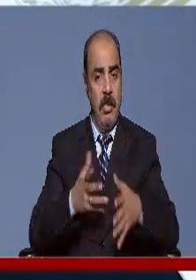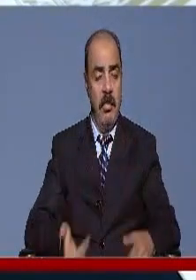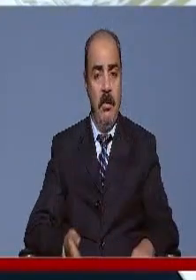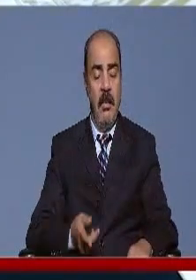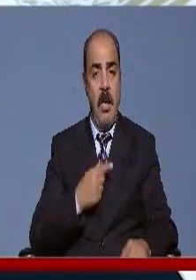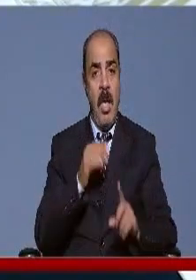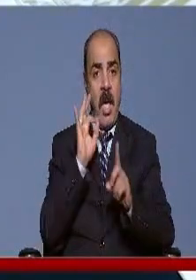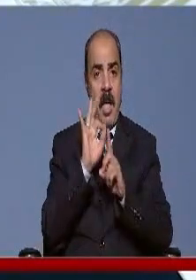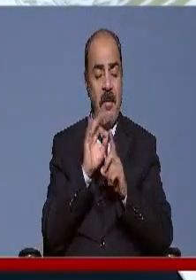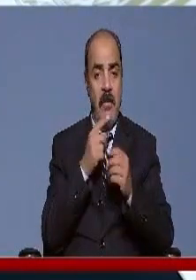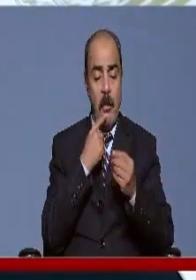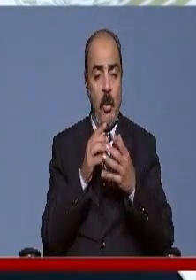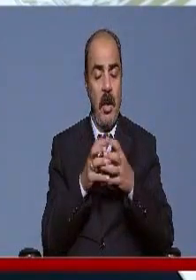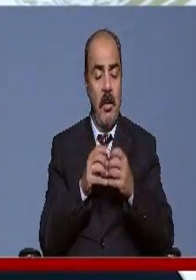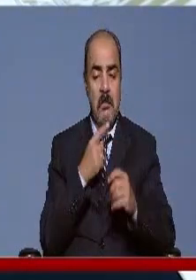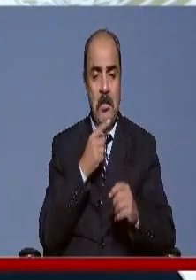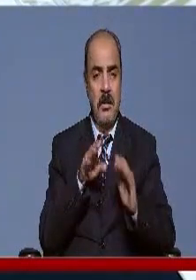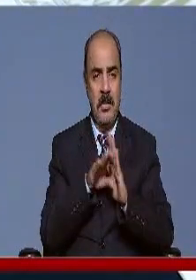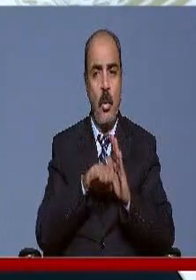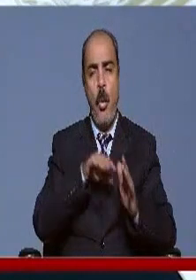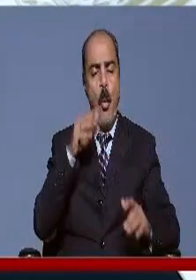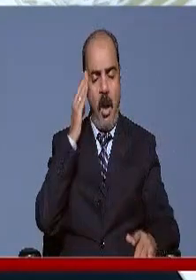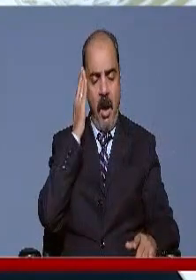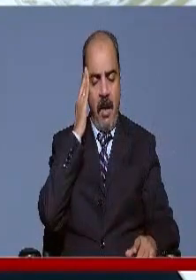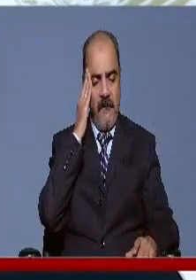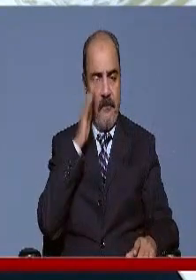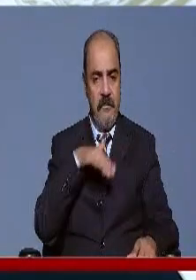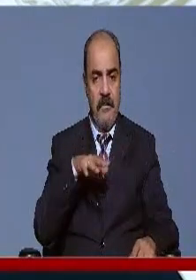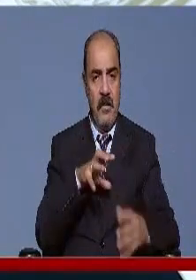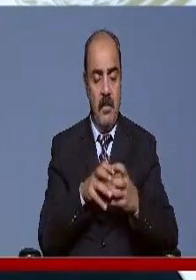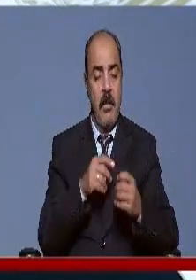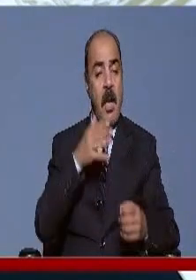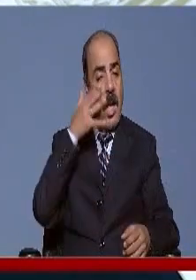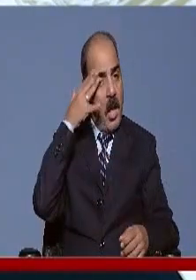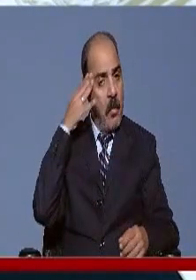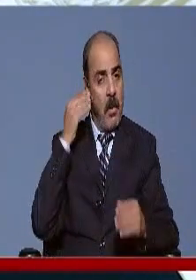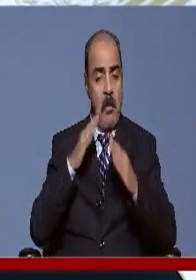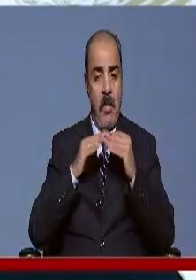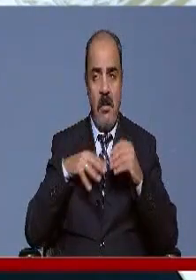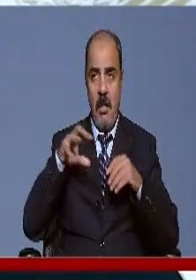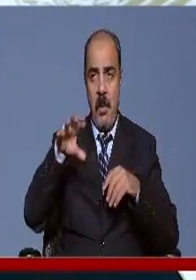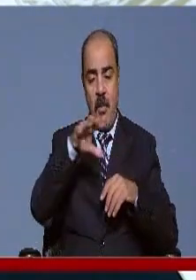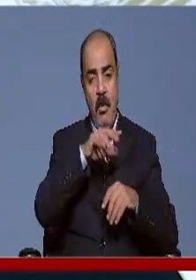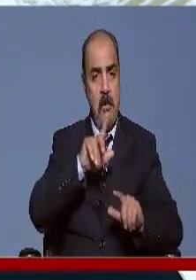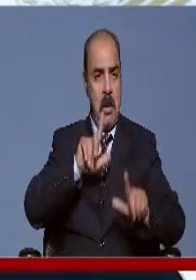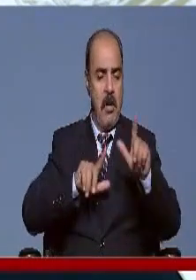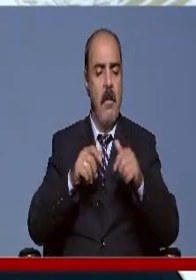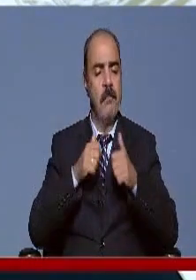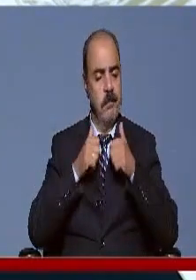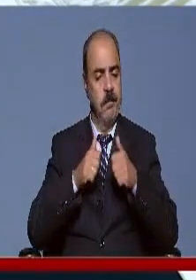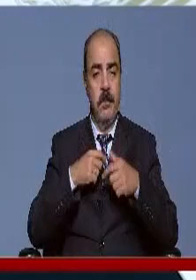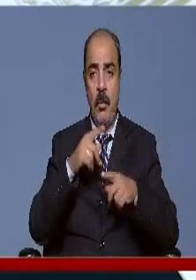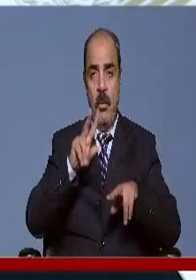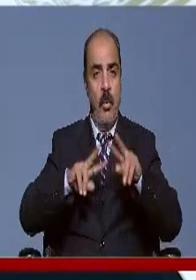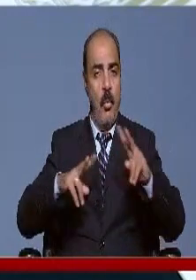انا يعني كلنا عارفين كويس قوي، والخبرات اللي موجوده لكل القاده على مختلف